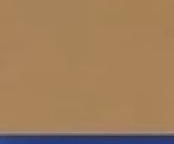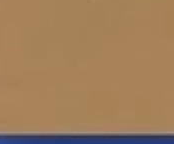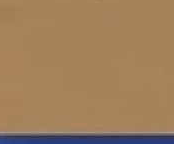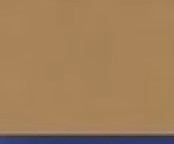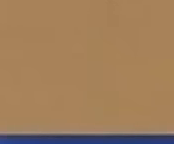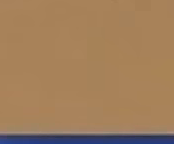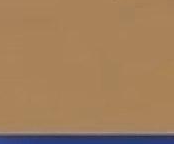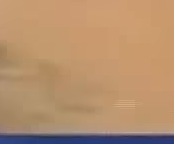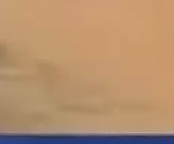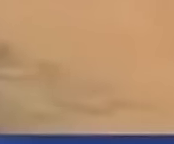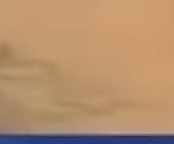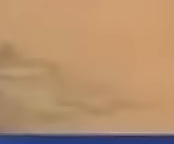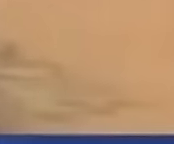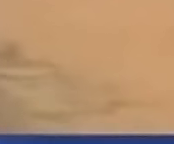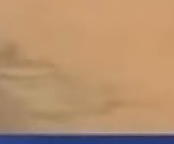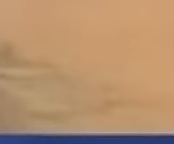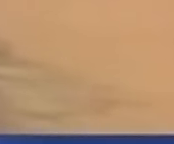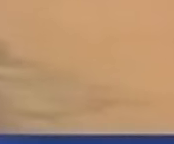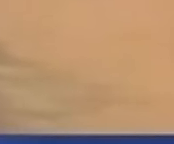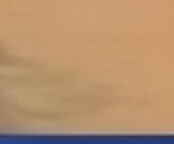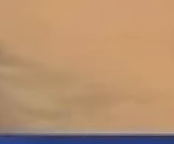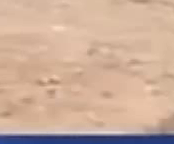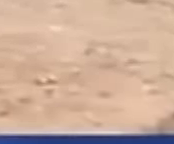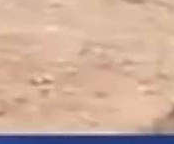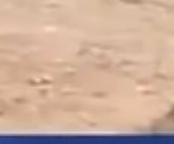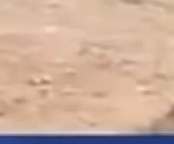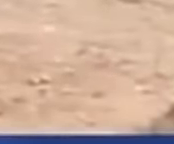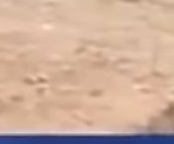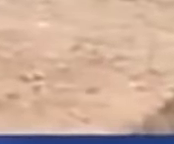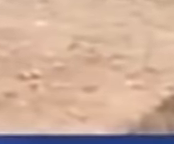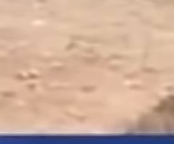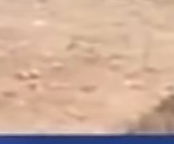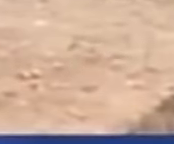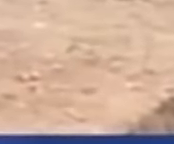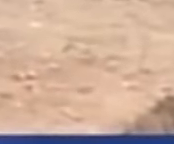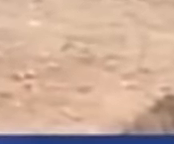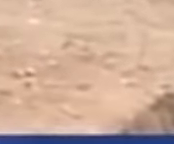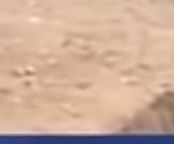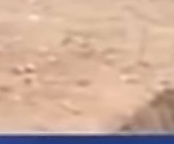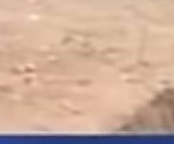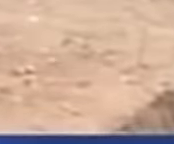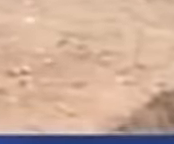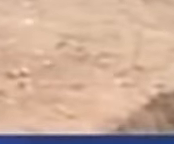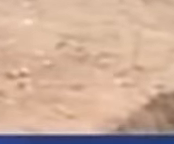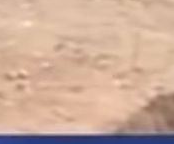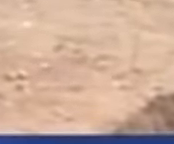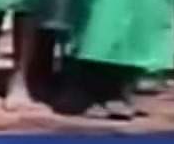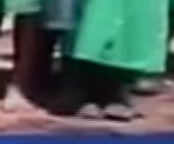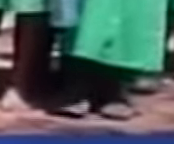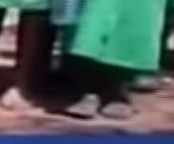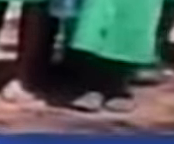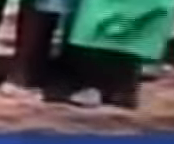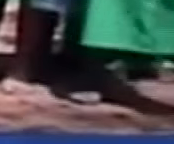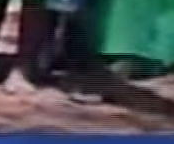water continues to mix with more fresh water sources. Among those affected are close to 800 pupils and